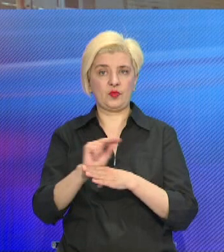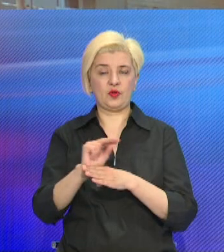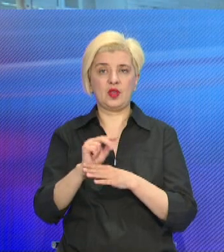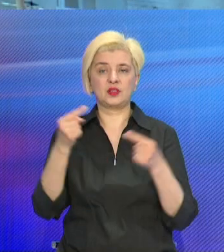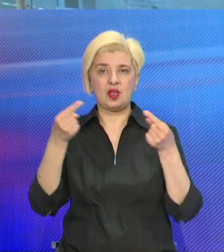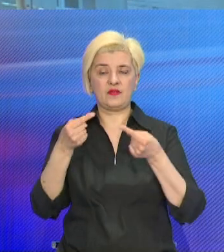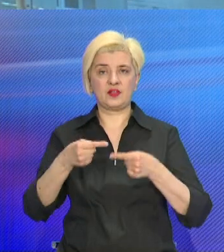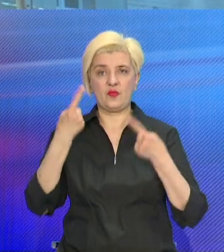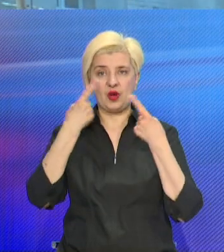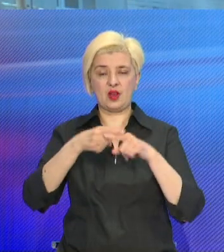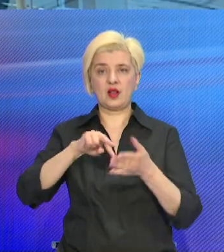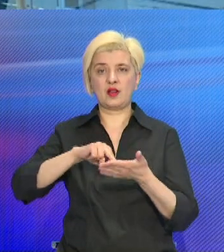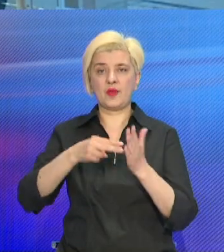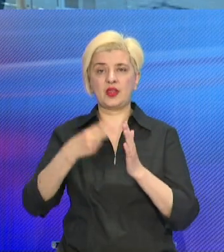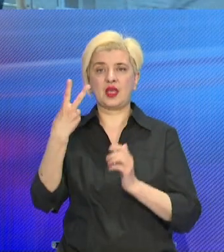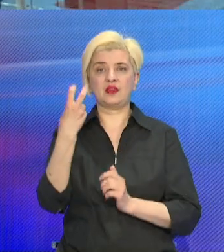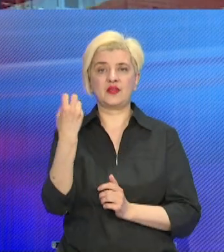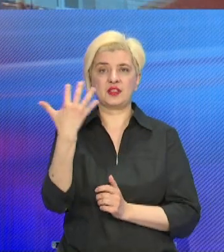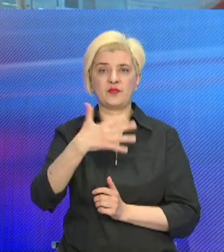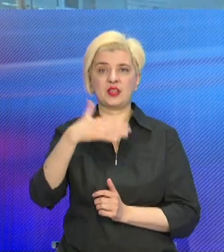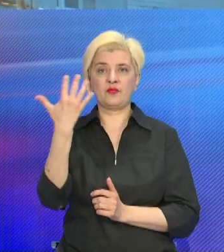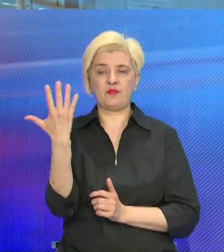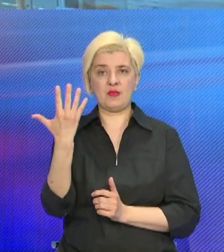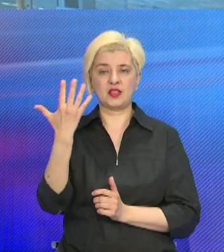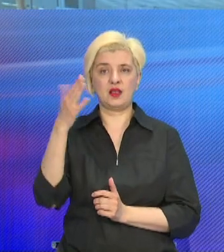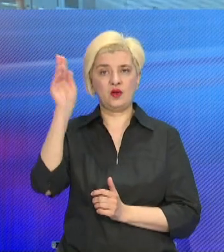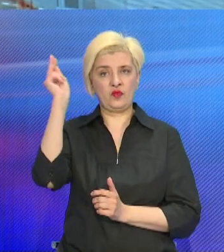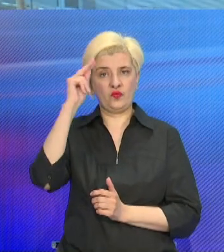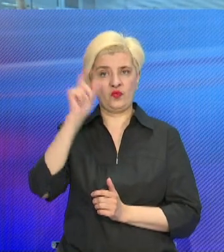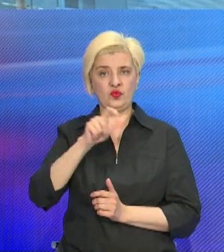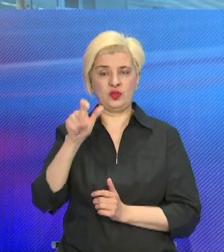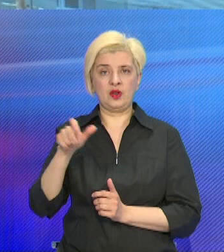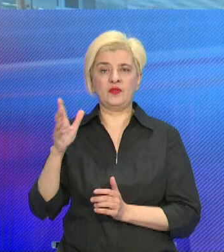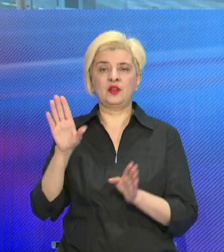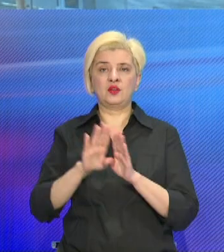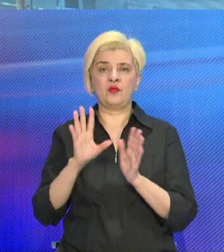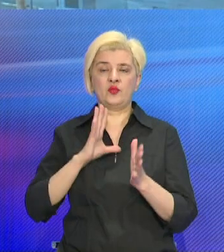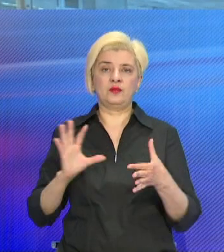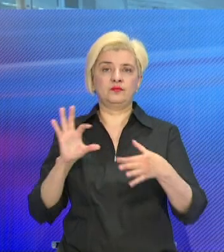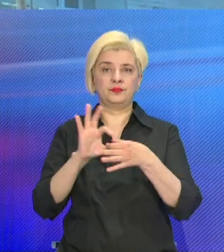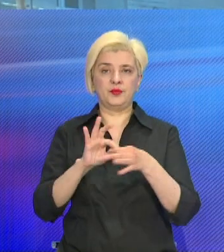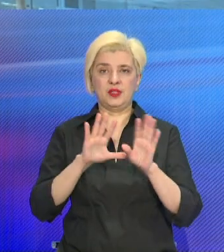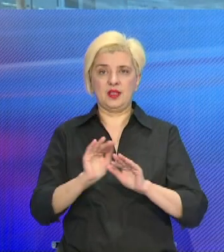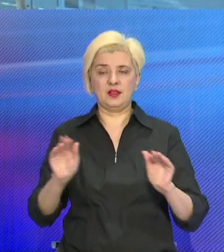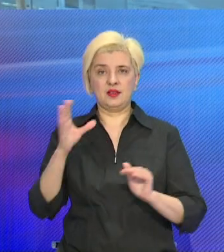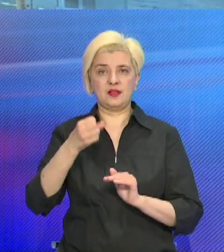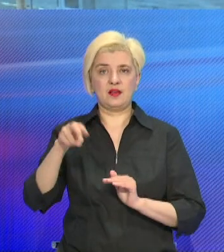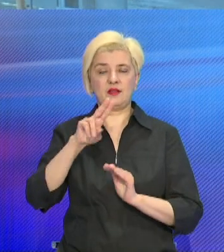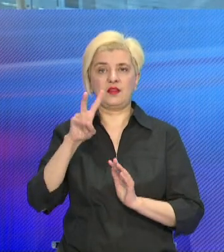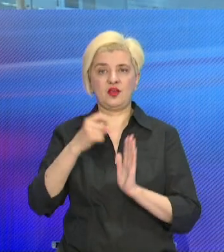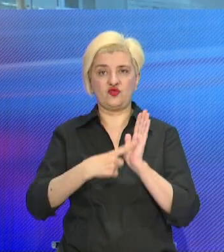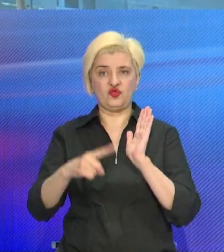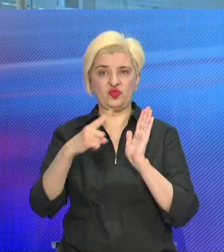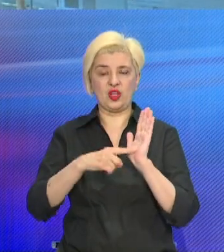Сгодно с проектом, она разлишена на 255 вушня. До того же до ее будет долученный детячий сад на 66